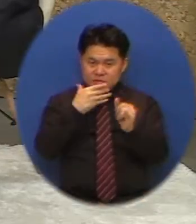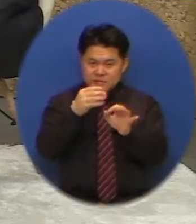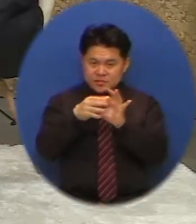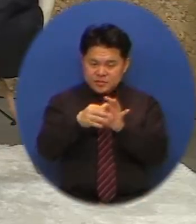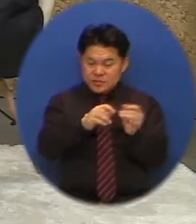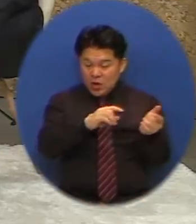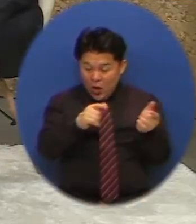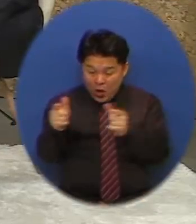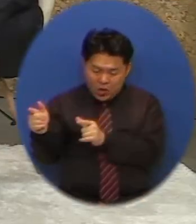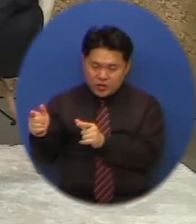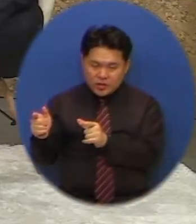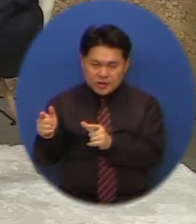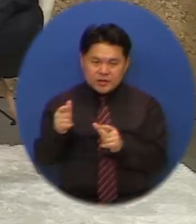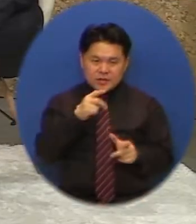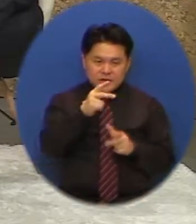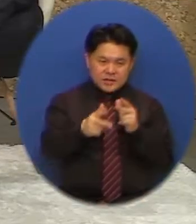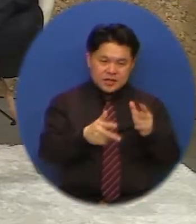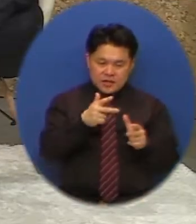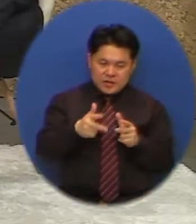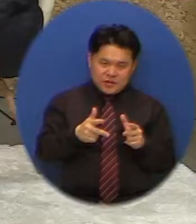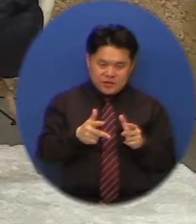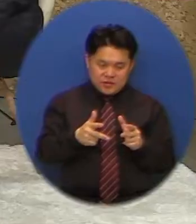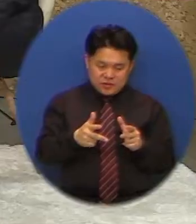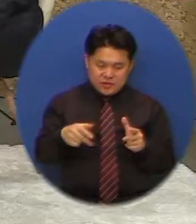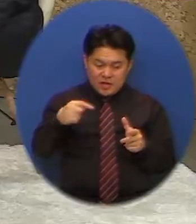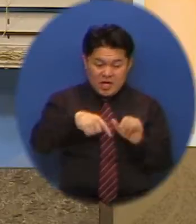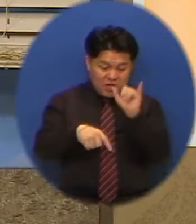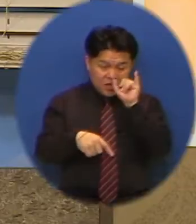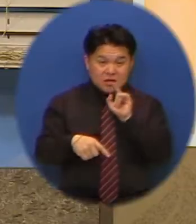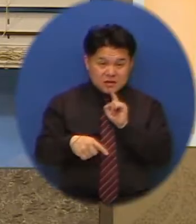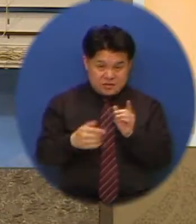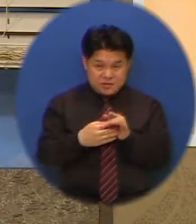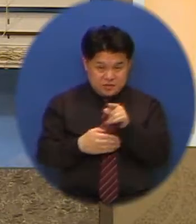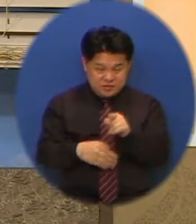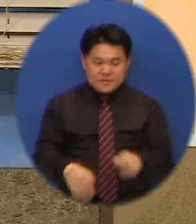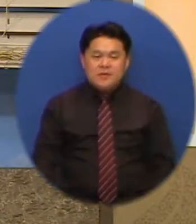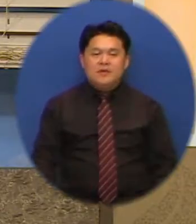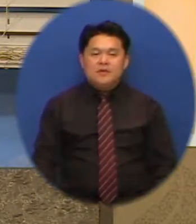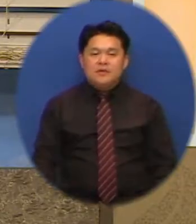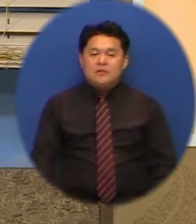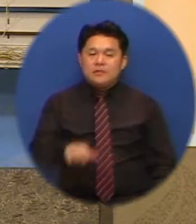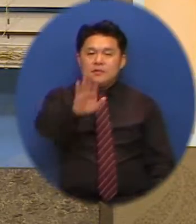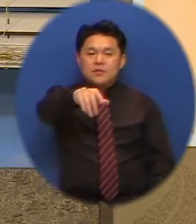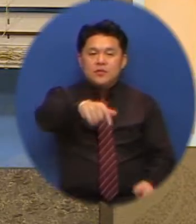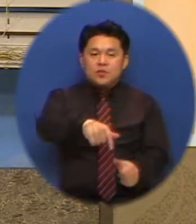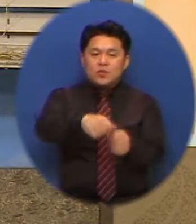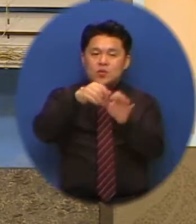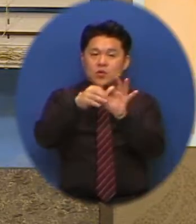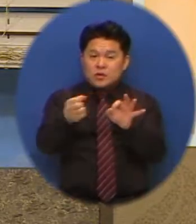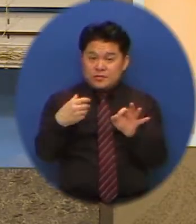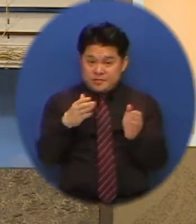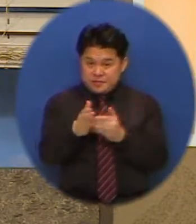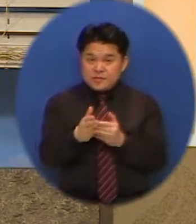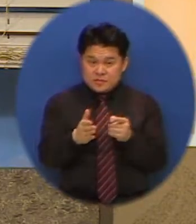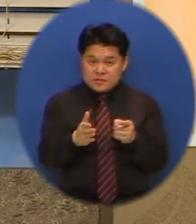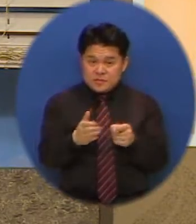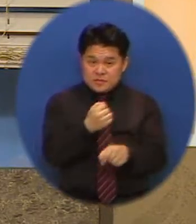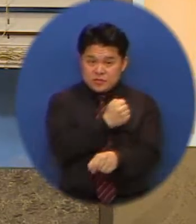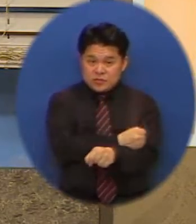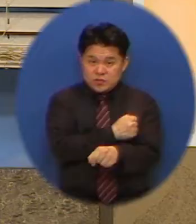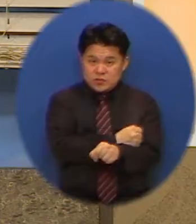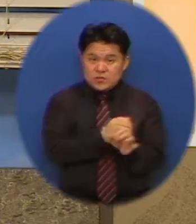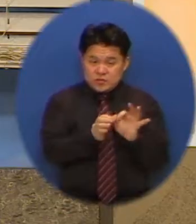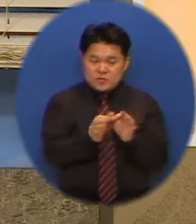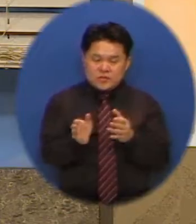대한 부분을 어떤 산업 영역으로 좀 얘기를 해주셨는데 예. 그렇다면은 이제 뭐 고용에 대한 부분까지도 얘기를 해주셨습니다. 노동 예, 근로에 그쵸. 대한 부분. 예,